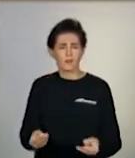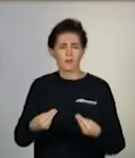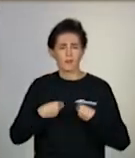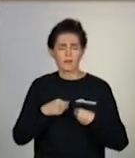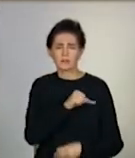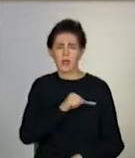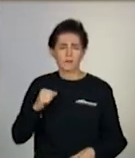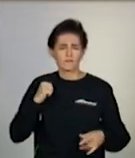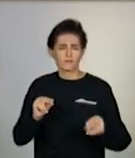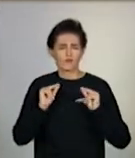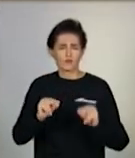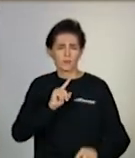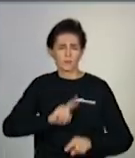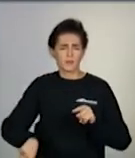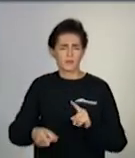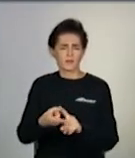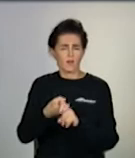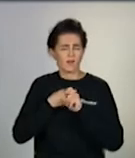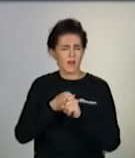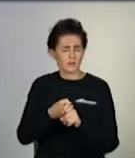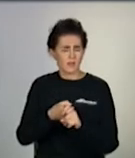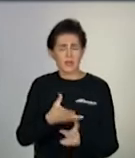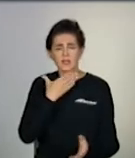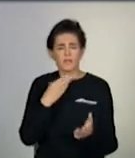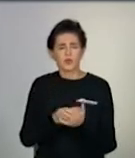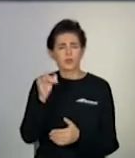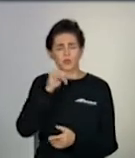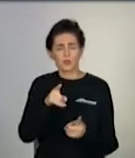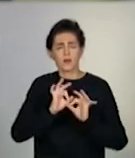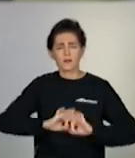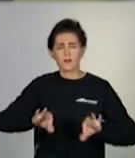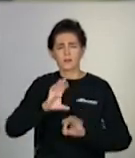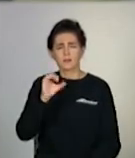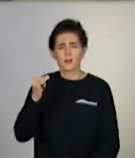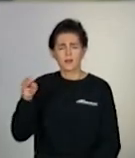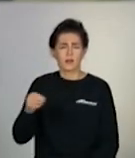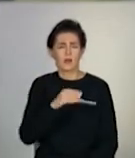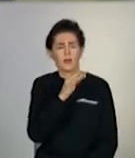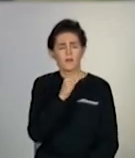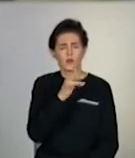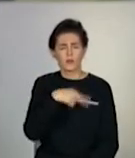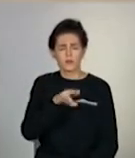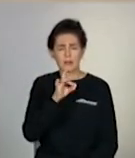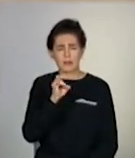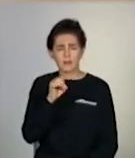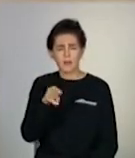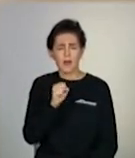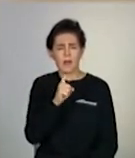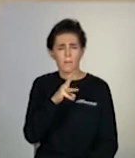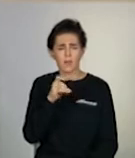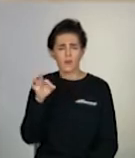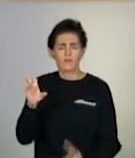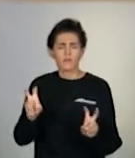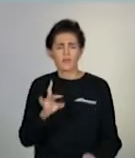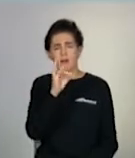іскренну і швидку обратну зв'язь. Свою історію жінка розповіла на сайті фонду Ріната Ахметова. У межах проєкту «Рак на